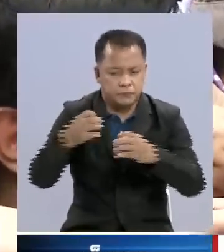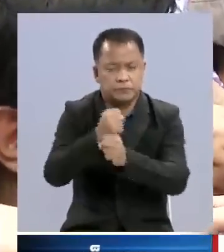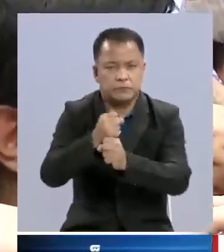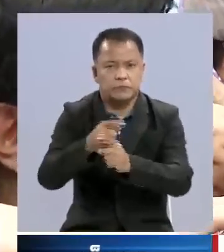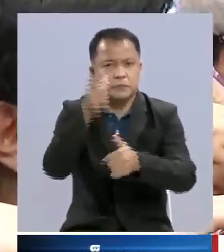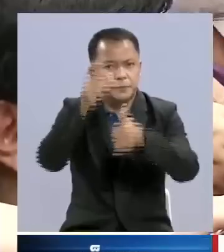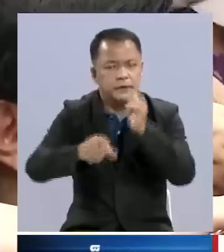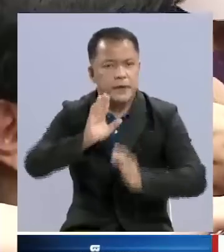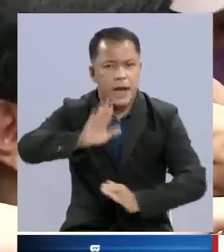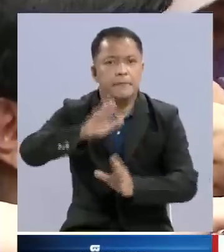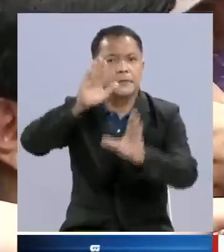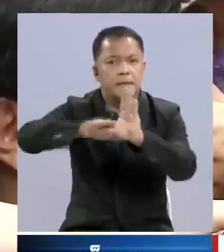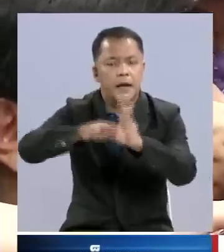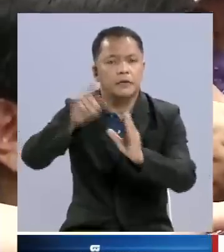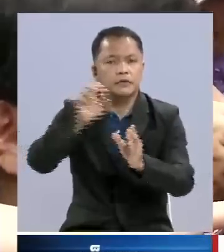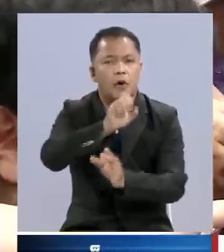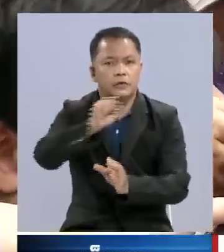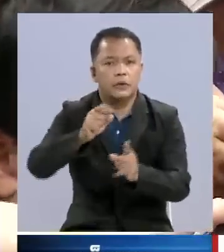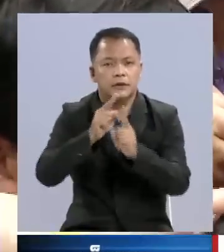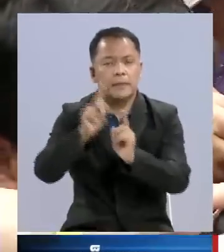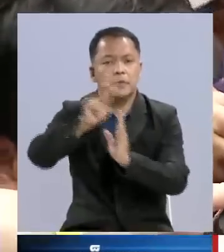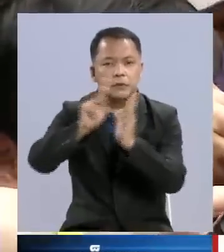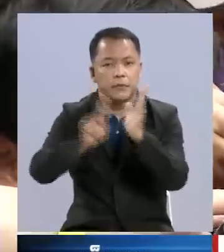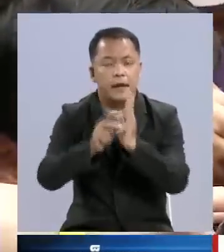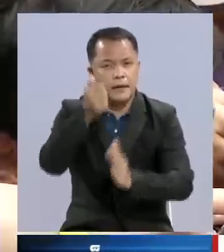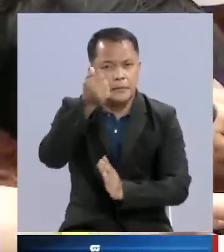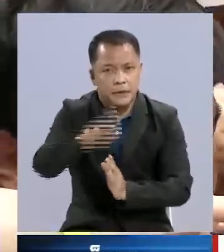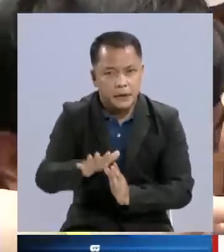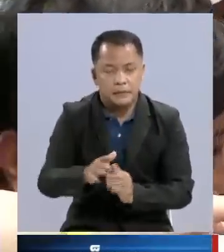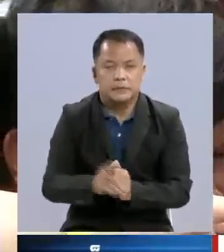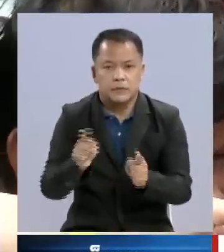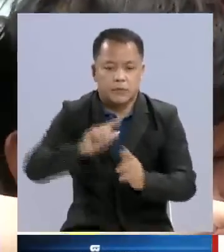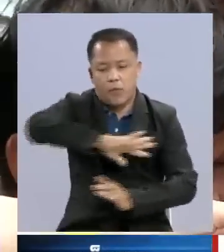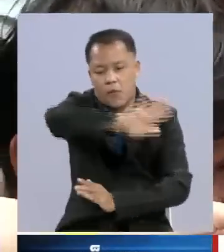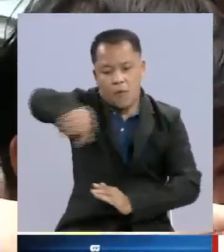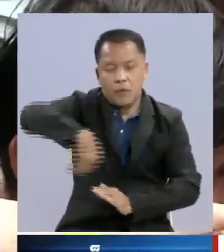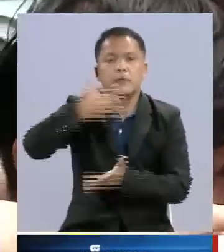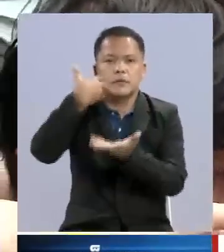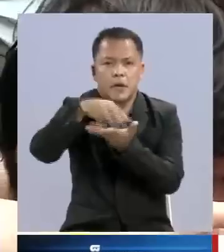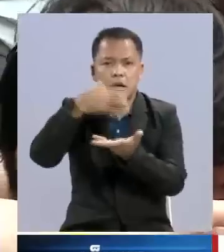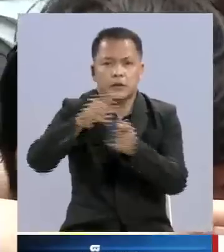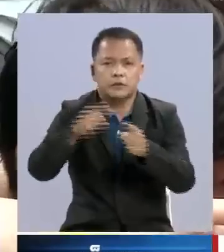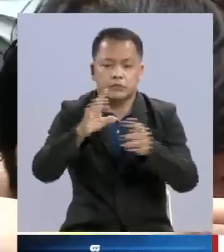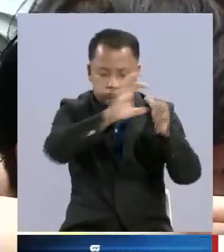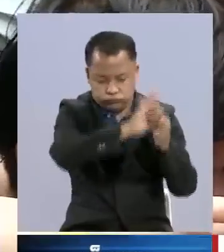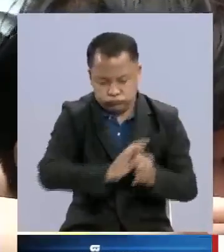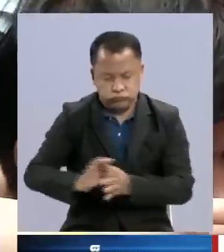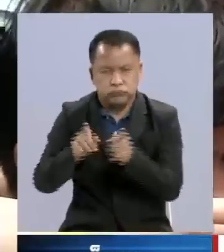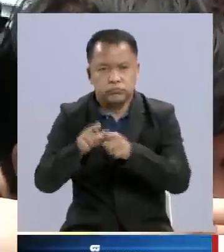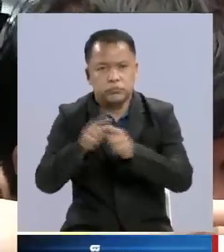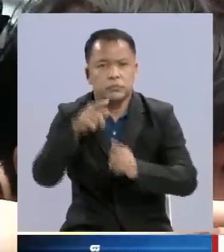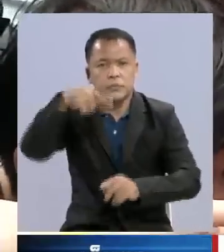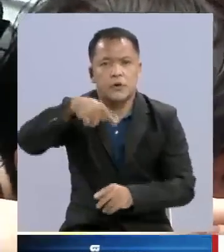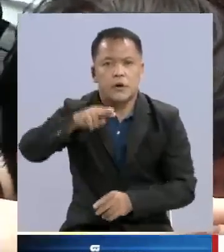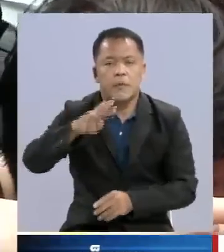าข่ายห้ามรับสมัครเลือกตั้งตามรัฐธรรมนูญหรือไม่ทั้งหมดนี้ที่เล่ามาเป็นผลสืบเนื่องของพระ